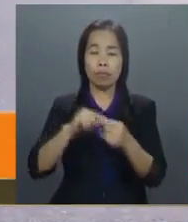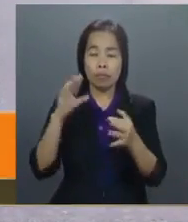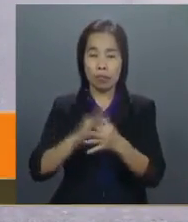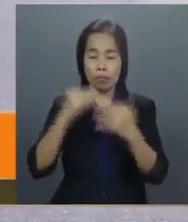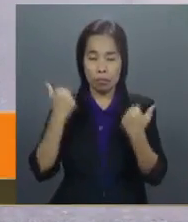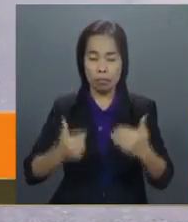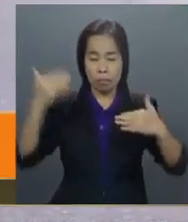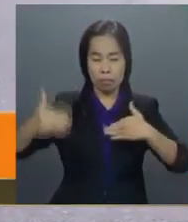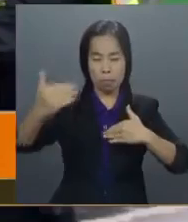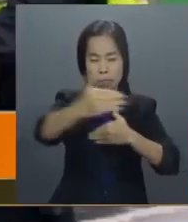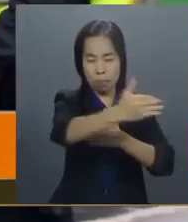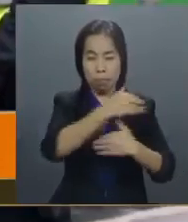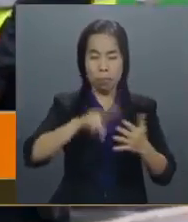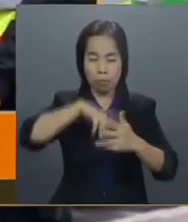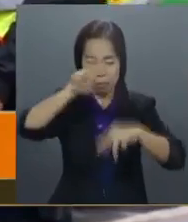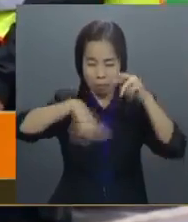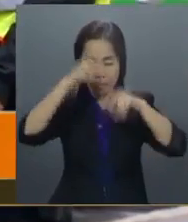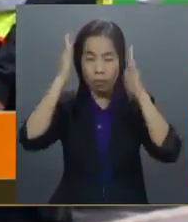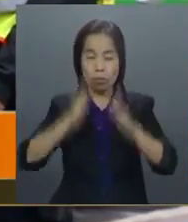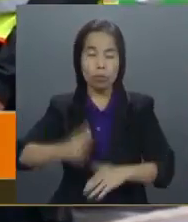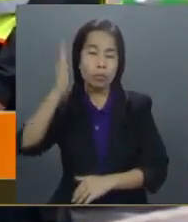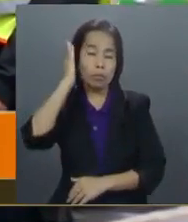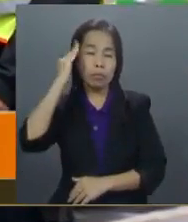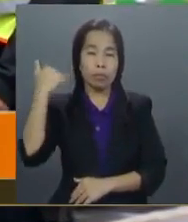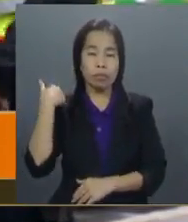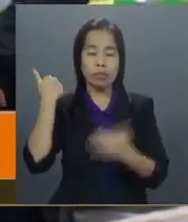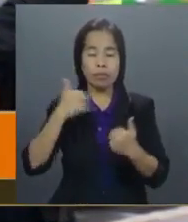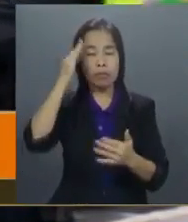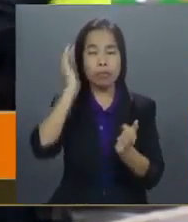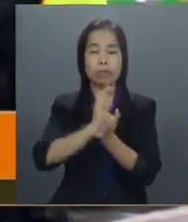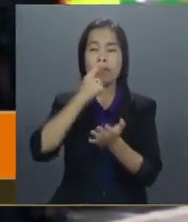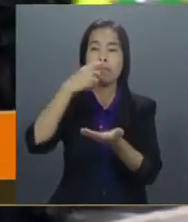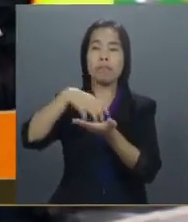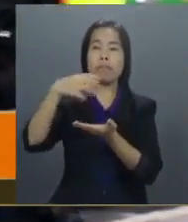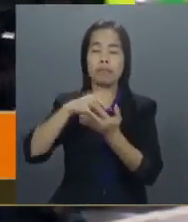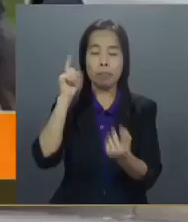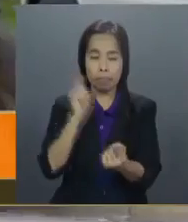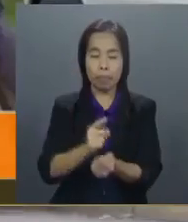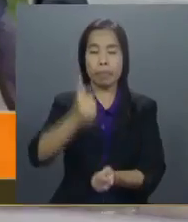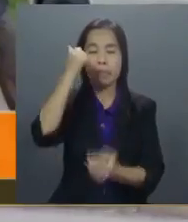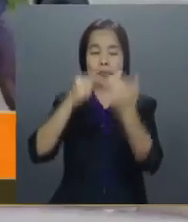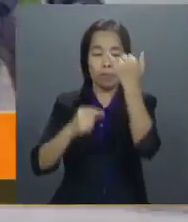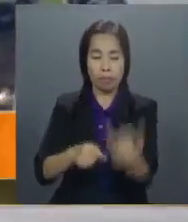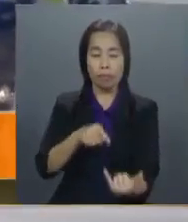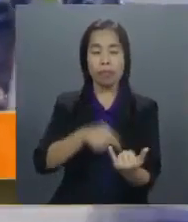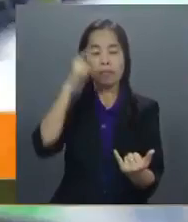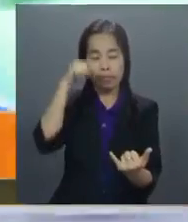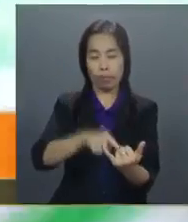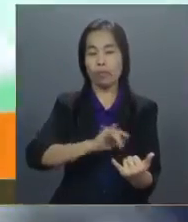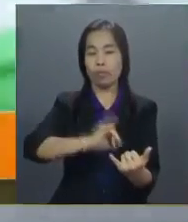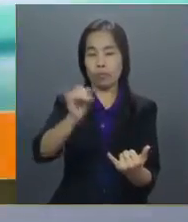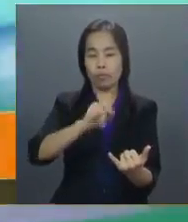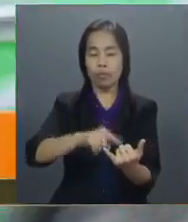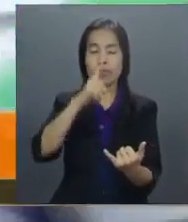การเป็นเวลาหลายชั่วโมงค่ะก่อนที่ตำรวจเมืองมิวนิกจะแถลงว่าพบร่างผู้ต้องสงสัยว่าน่าจะเป็นมือปืนนอนเสีย